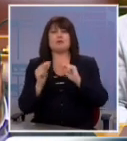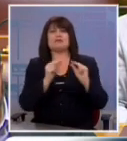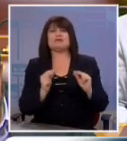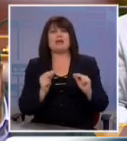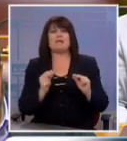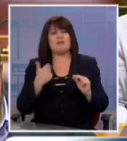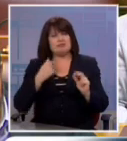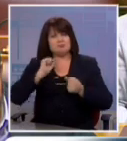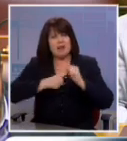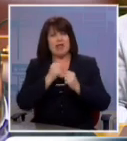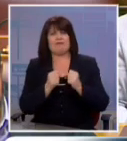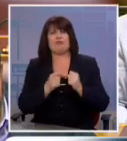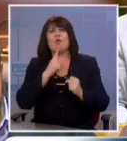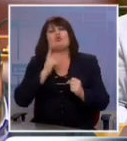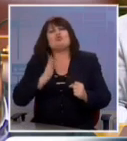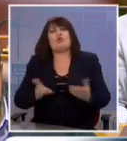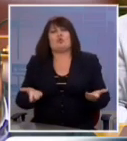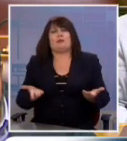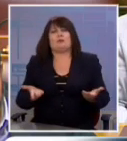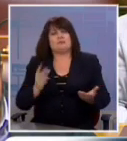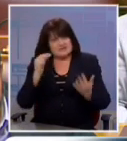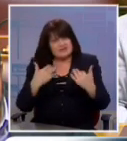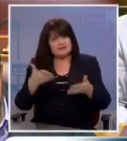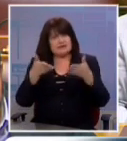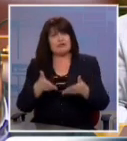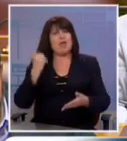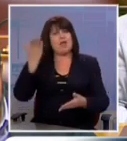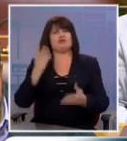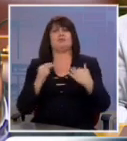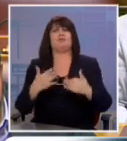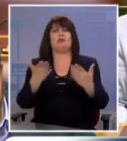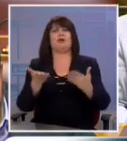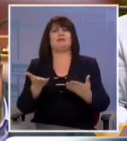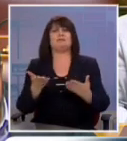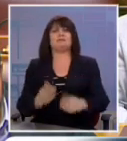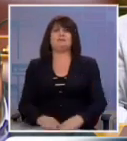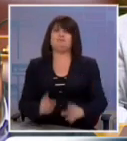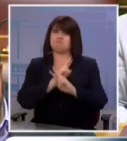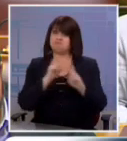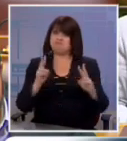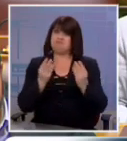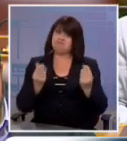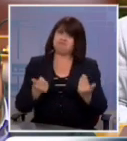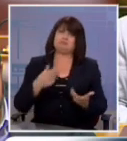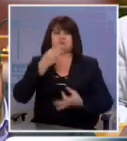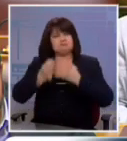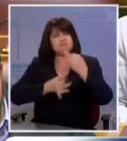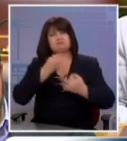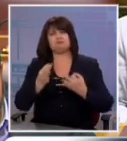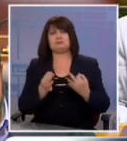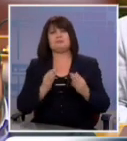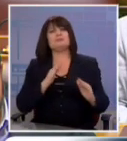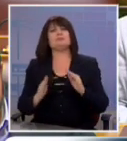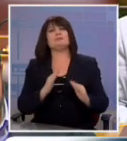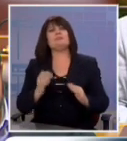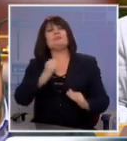δίνουμε μία μάχη, όπως μπορούμε, στη Βουλή, έξω από τη Βουλή, με τον διαφανή, καθαρό και δημόσιο λόγο μας, να υπερασπιστούμε